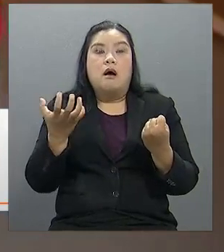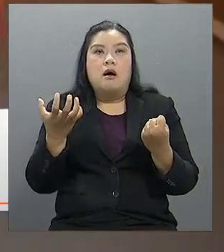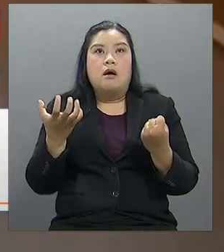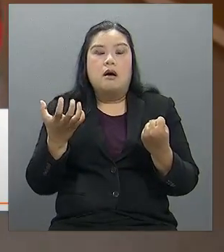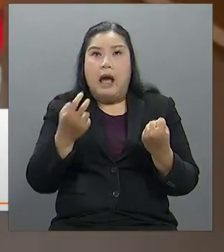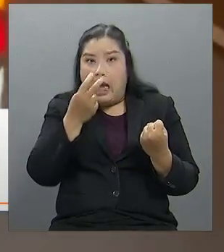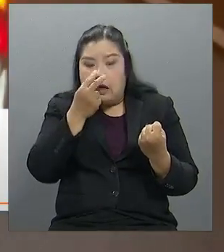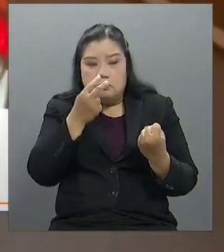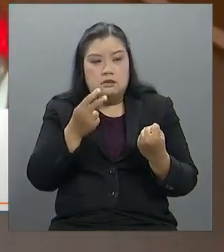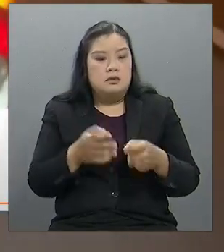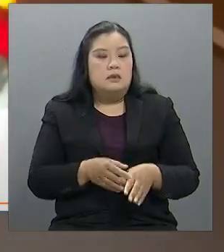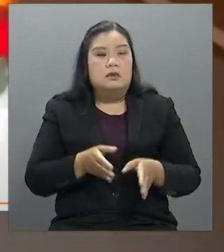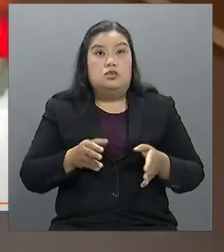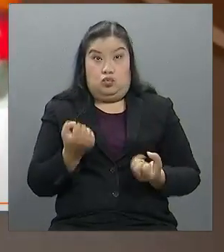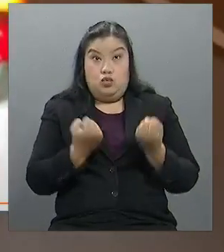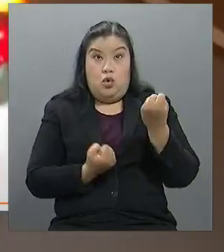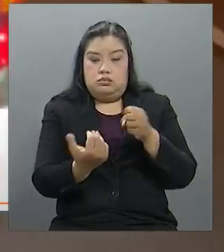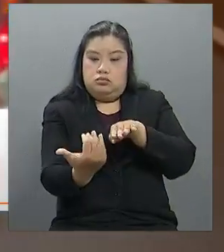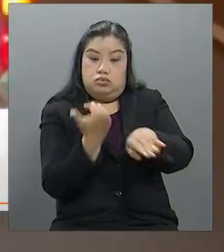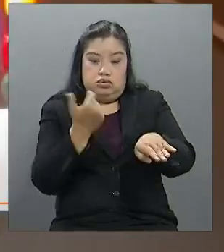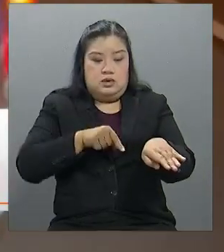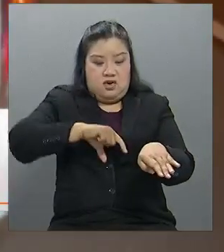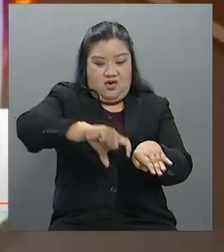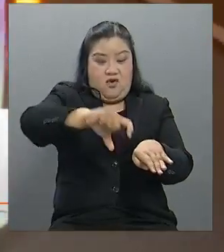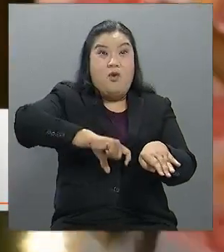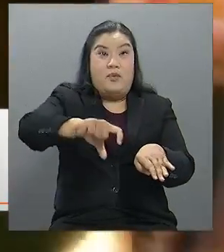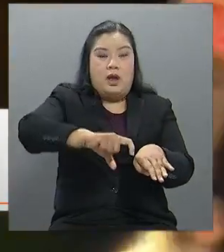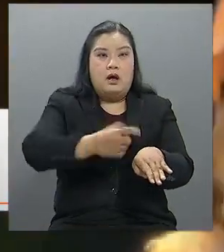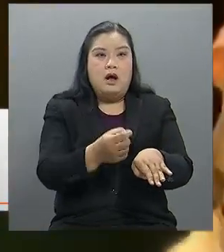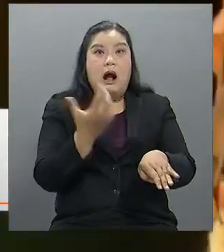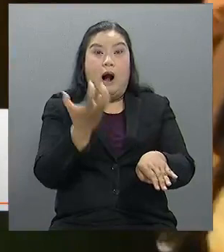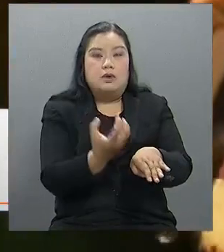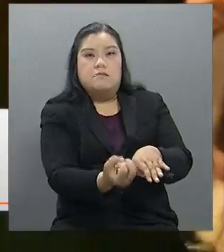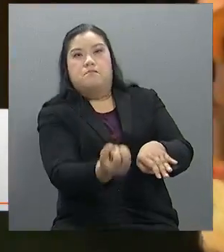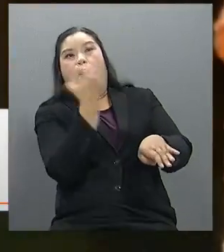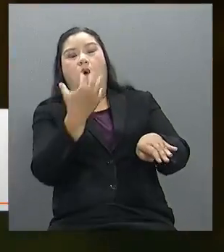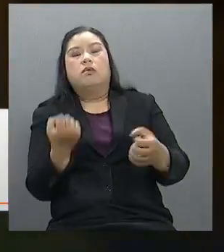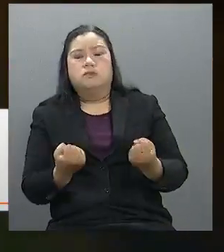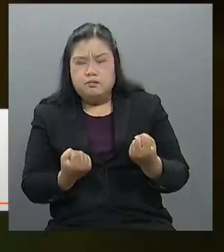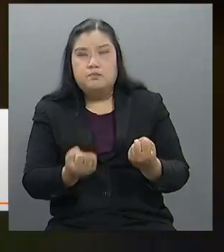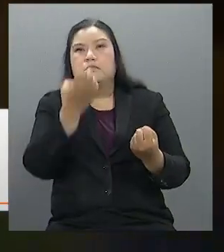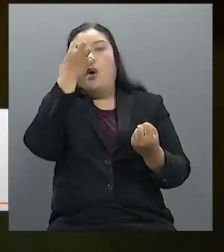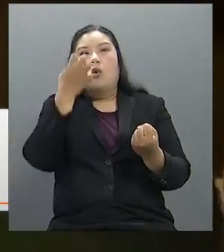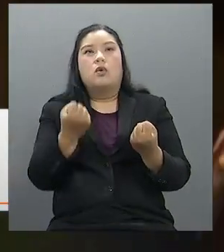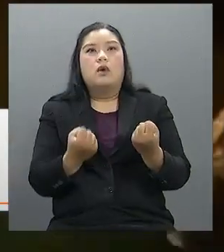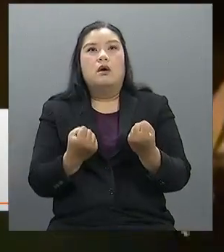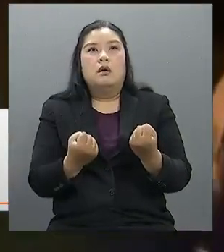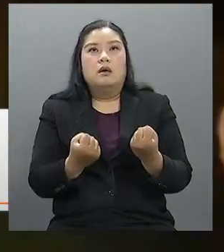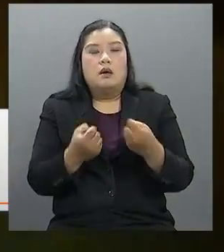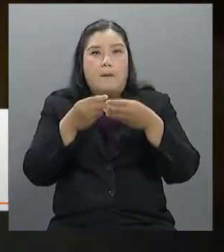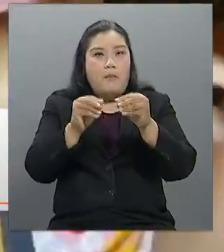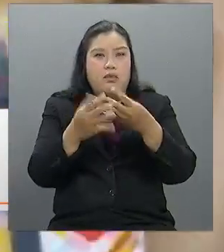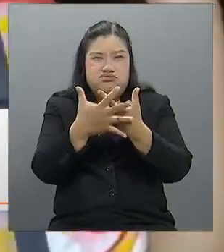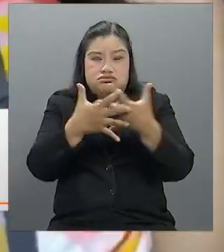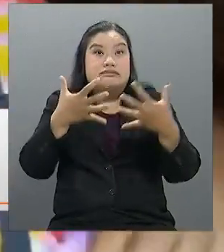นแล้วโดนเข้าที่กระจกด้านหน้าของคนขับอย่างจังเลยจนกระจกแตกร้าวไปทั้งบานด้วยความตกใ